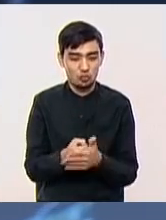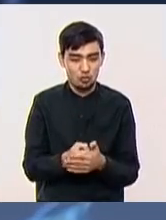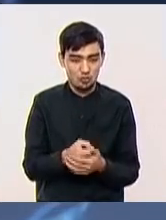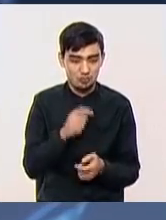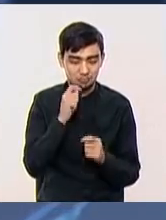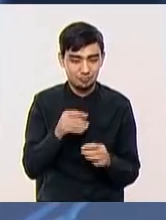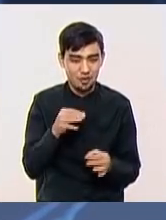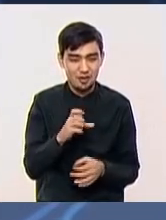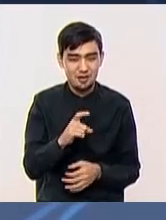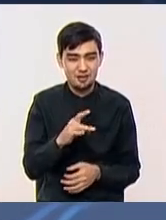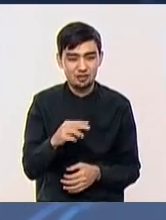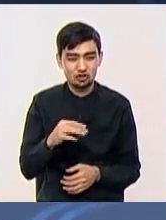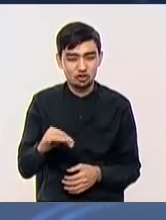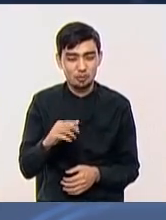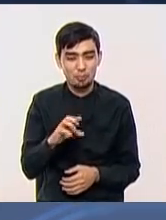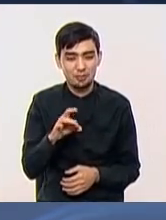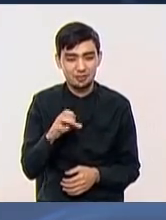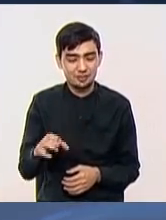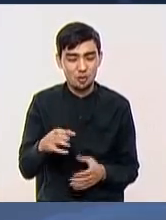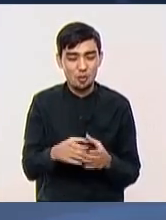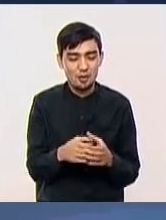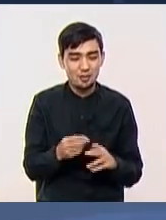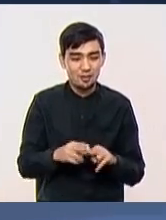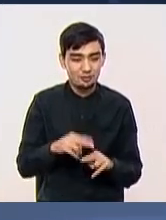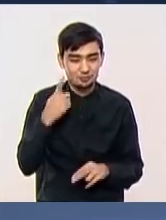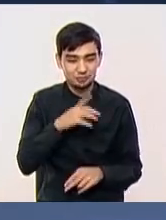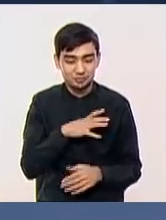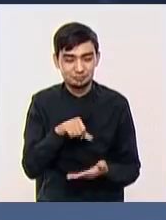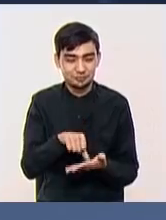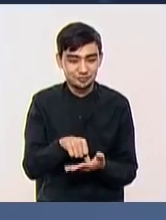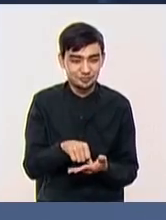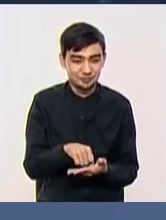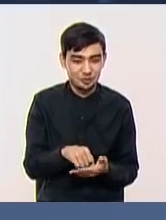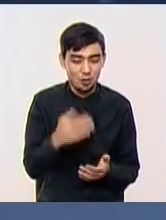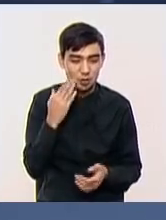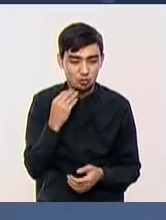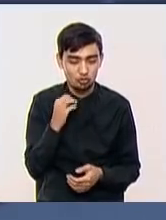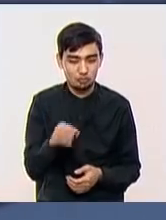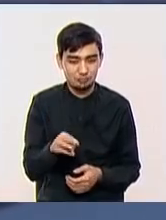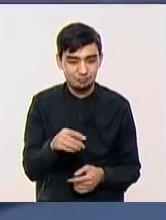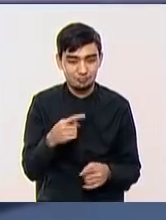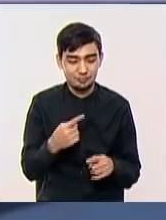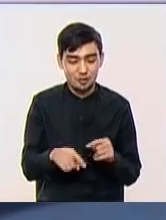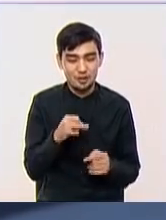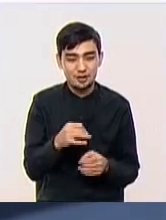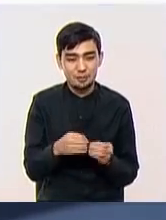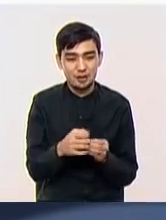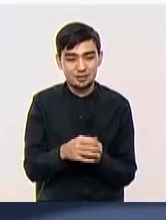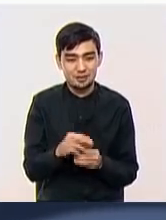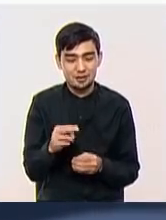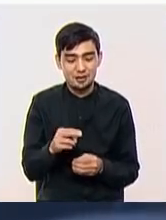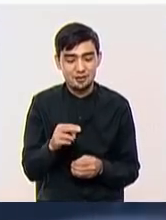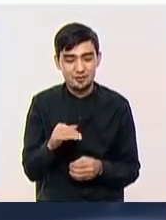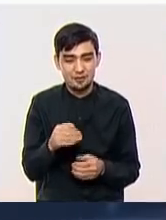екен. RG Brands компаниясының ұйымдастырған науқаны қатысу ережесі сіз ойлағаннан да жеңіл. Ендеше 15-ші ақпанға дейін